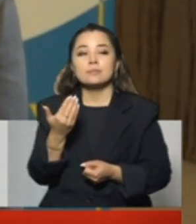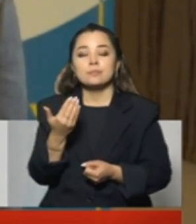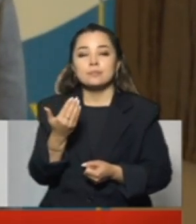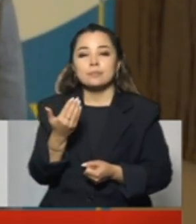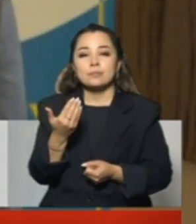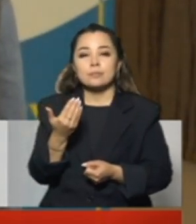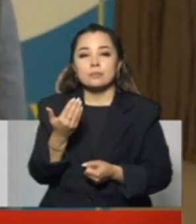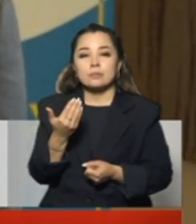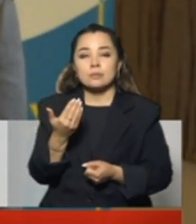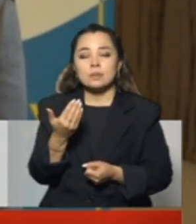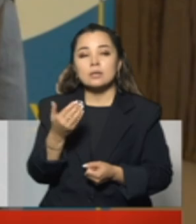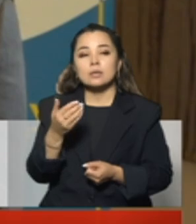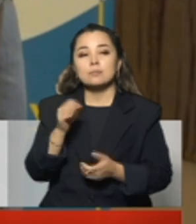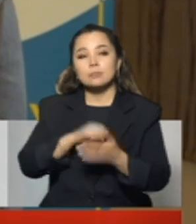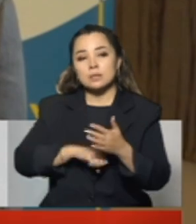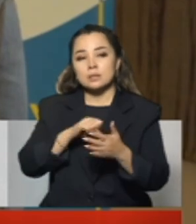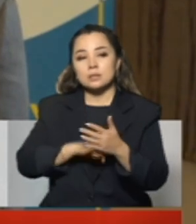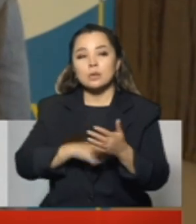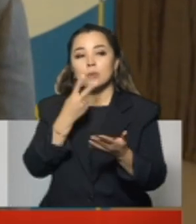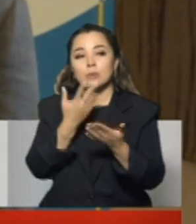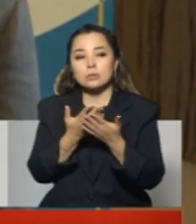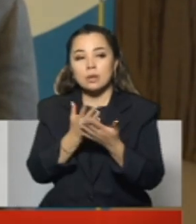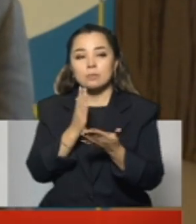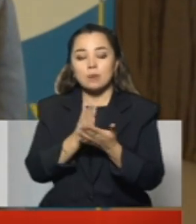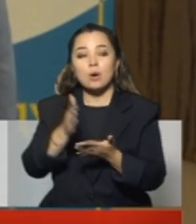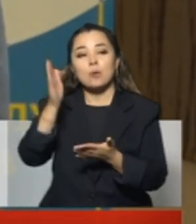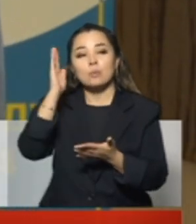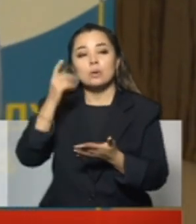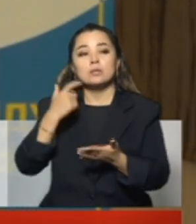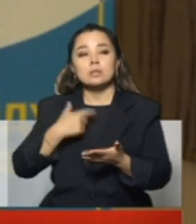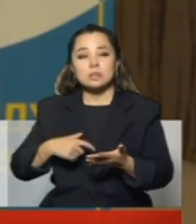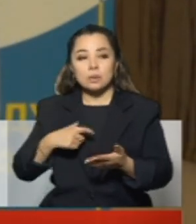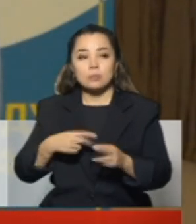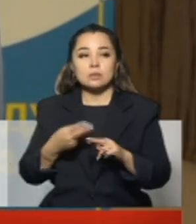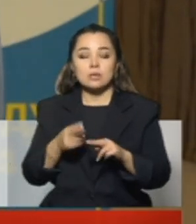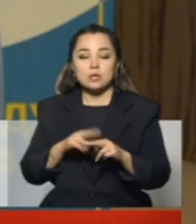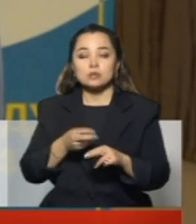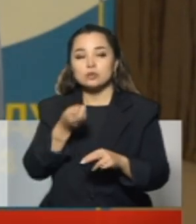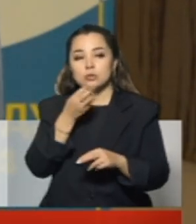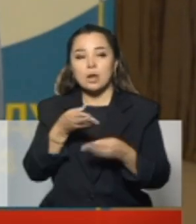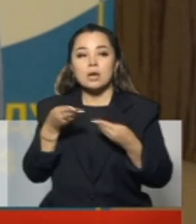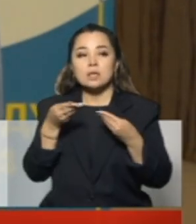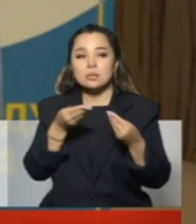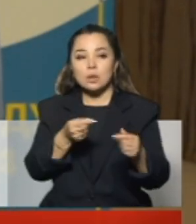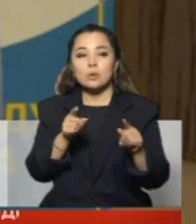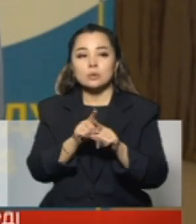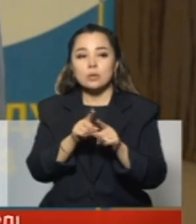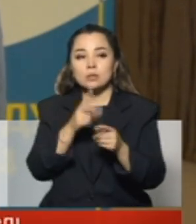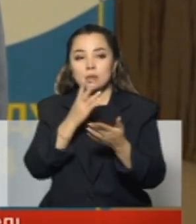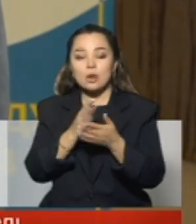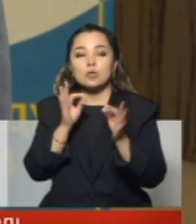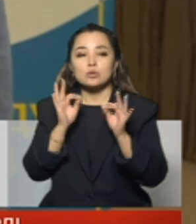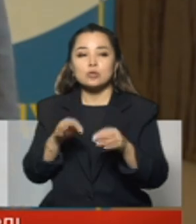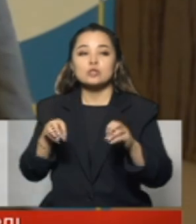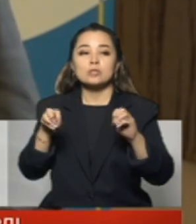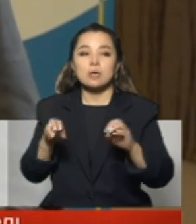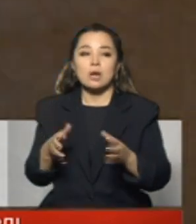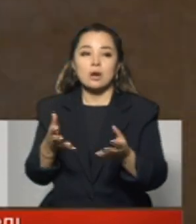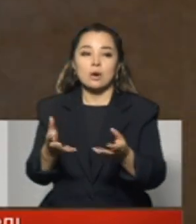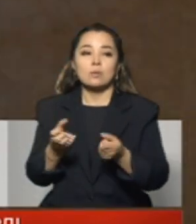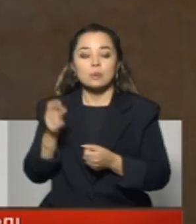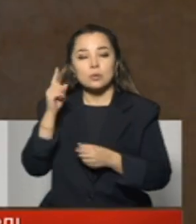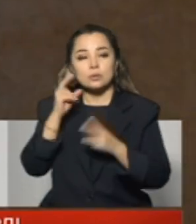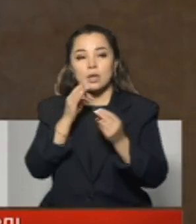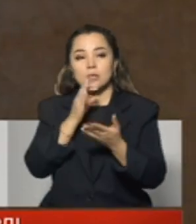септігі тиетіндей, болашағымызға жақсы әсер ететінде дұрыс шешім қабылдайды